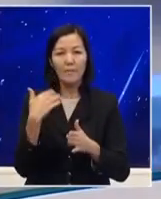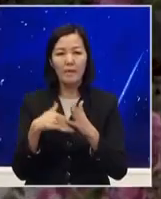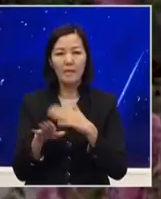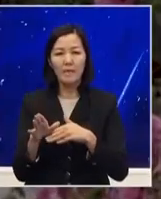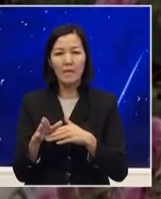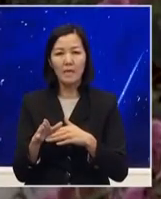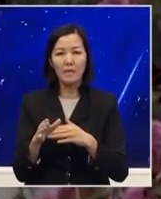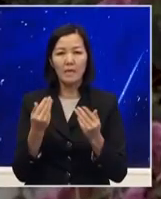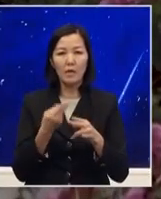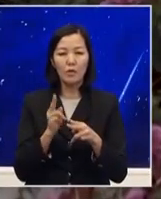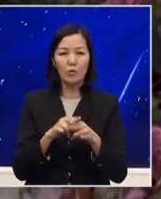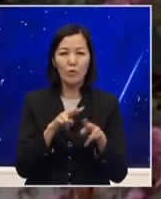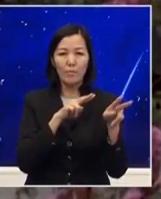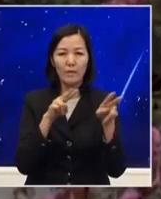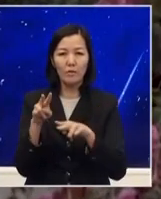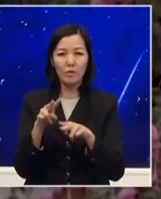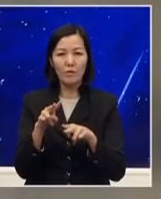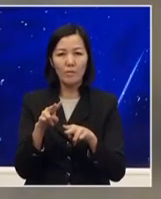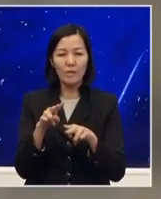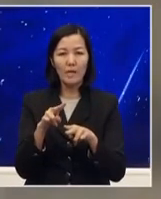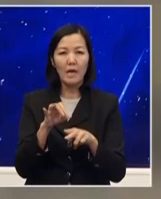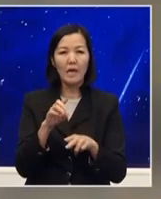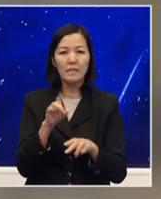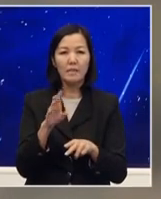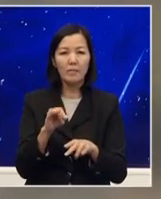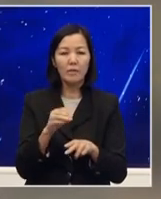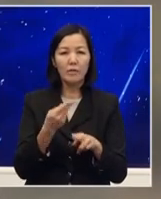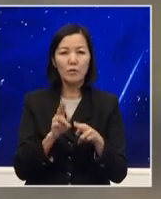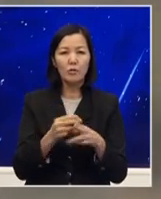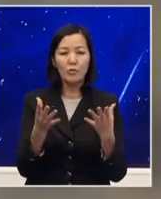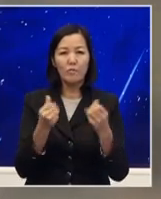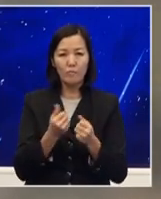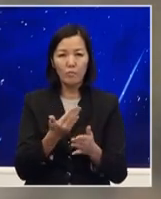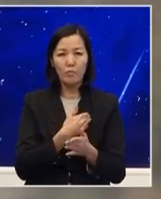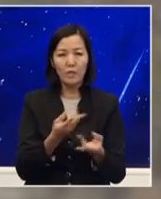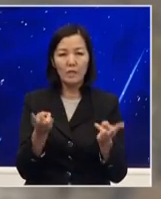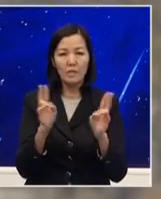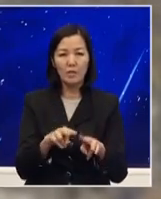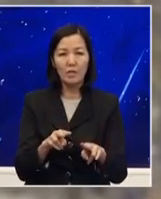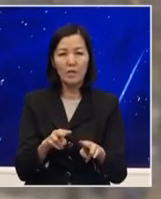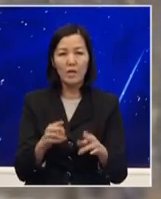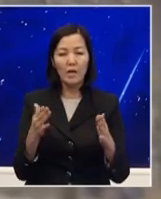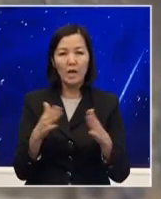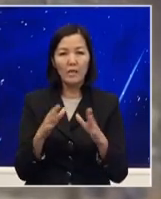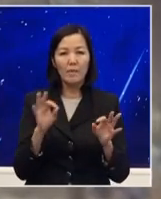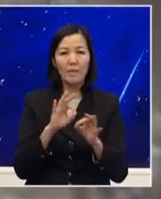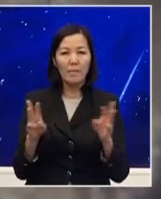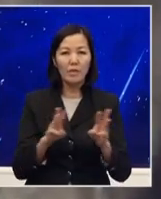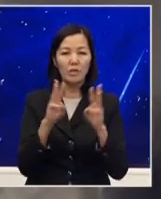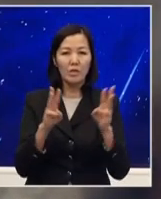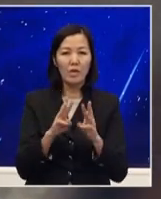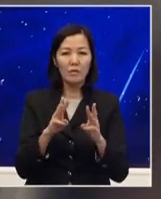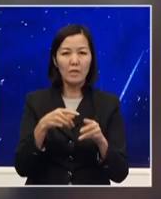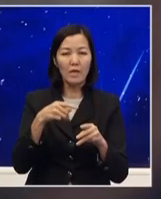Карабаха, которые переходят под контроль Азербайджана. Что могут увезти, берут с собой. Остальное бросают, а дома поджигают.